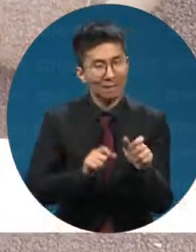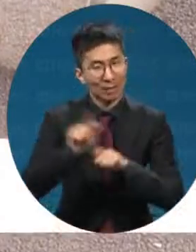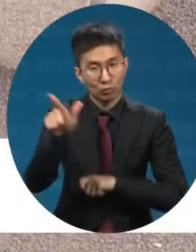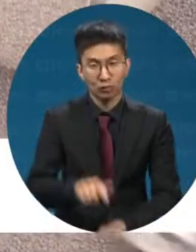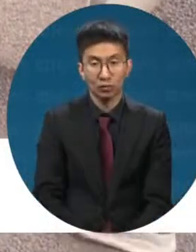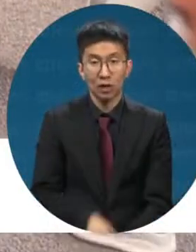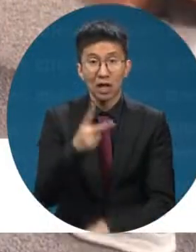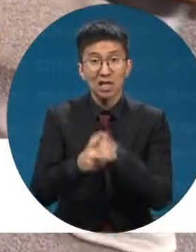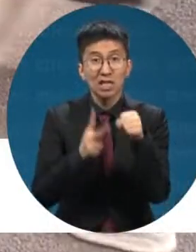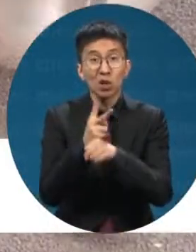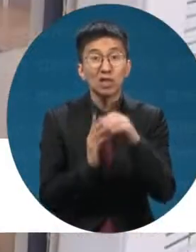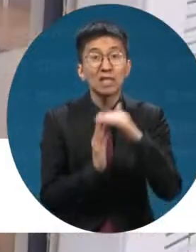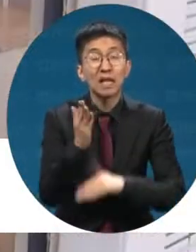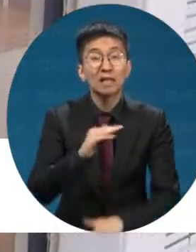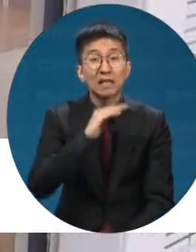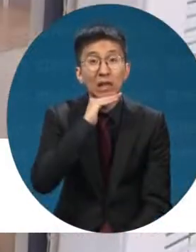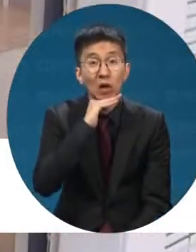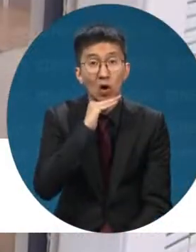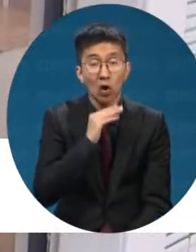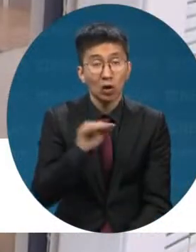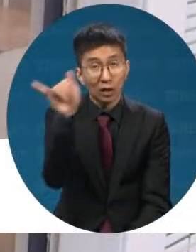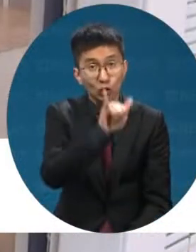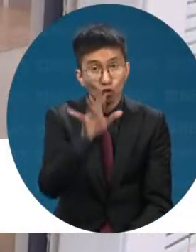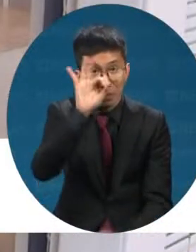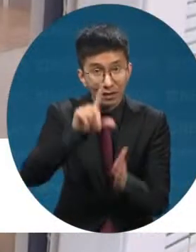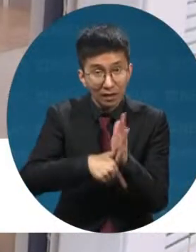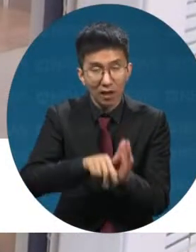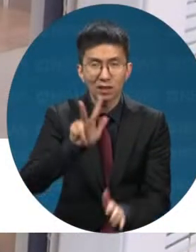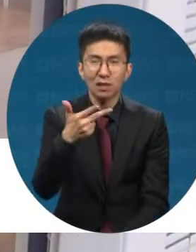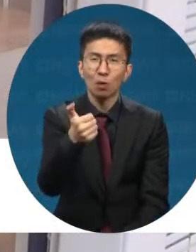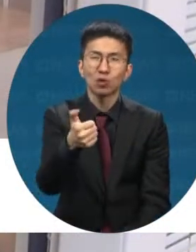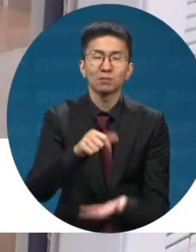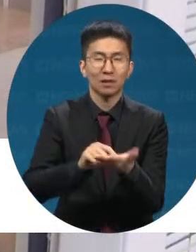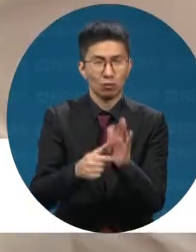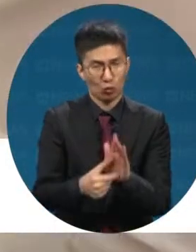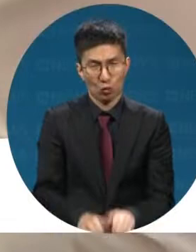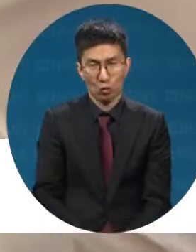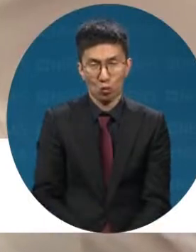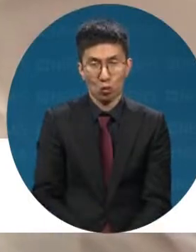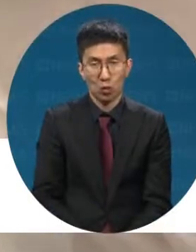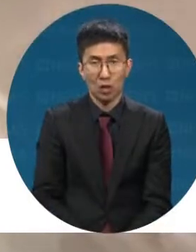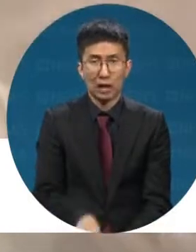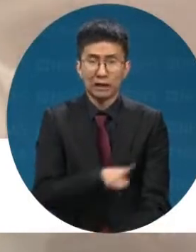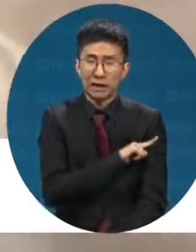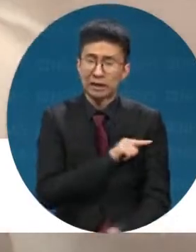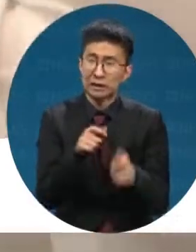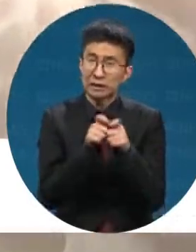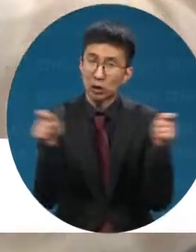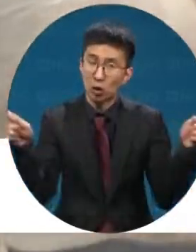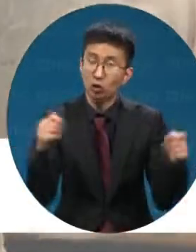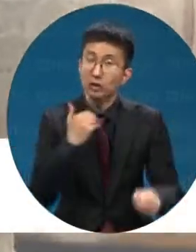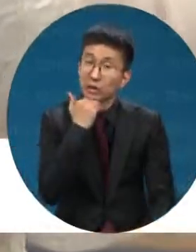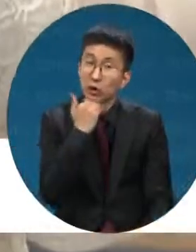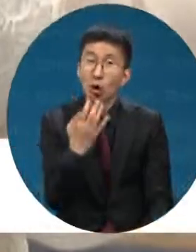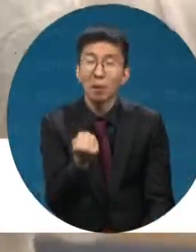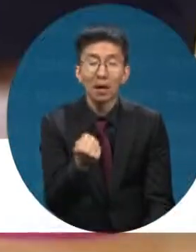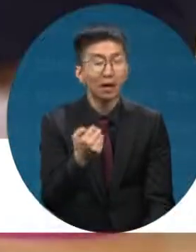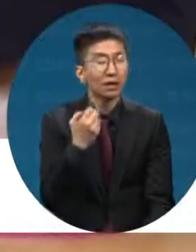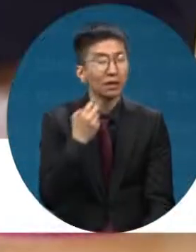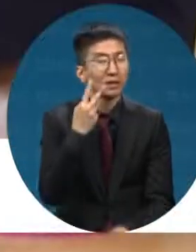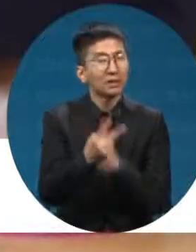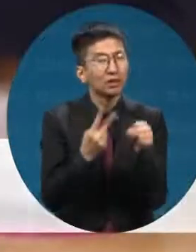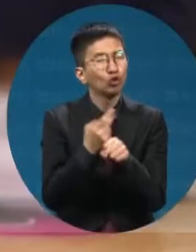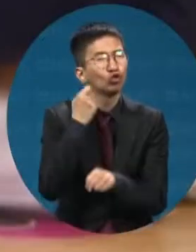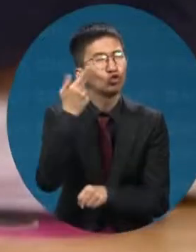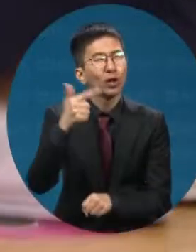2년 이상 기다린 합격자는 전국적으로 750여 명으로 가장 긴 발령 대기기관은 2년 6개월이었습니다